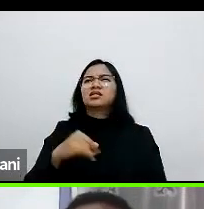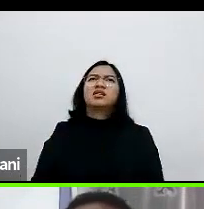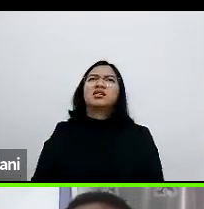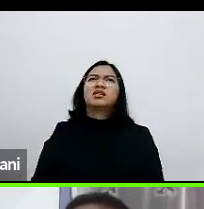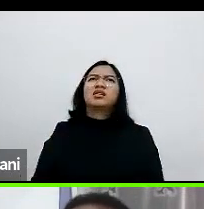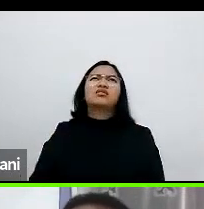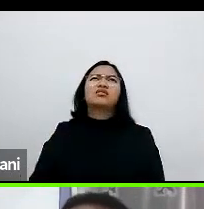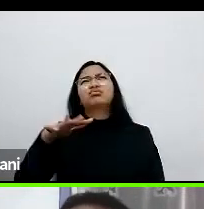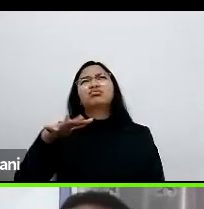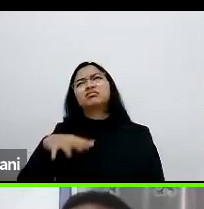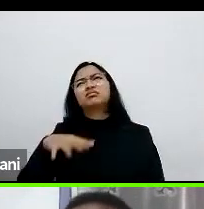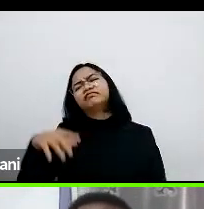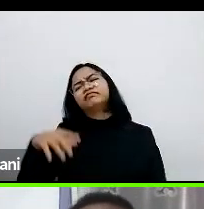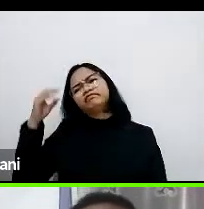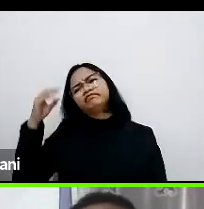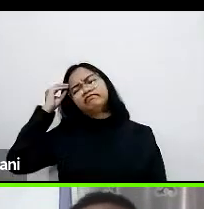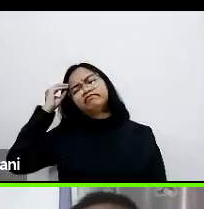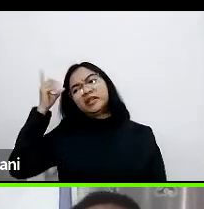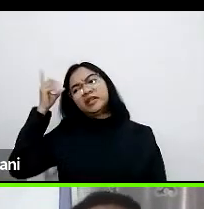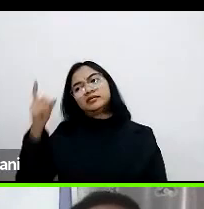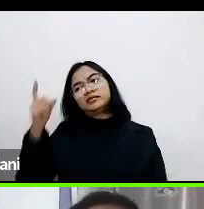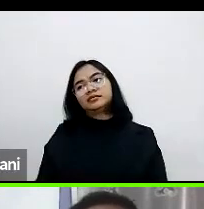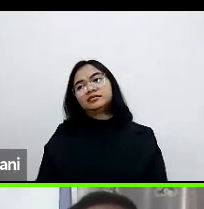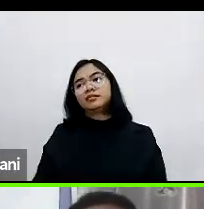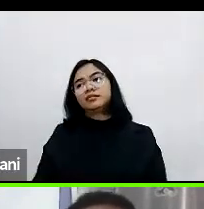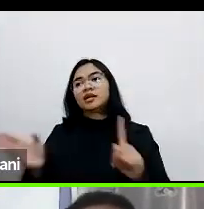Indonesia, dan itu berdampak pada